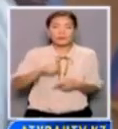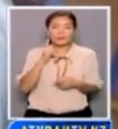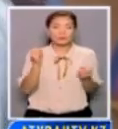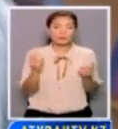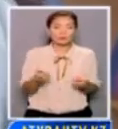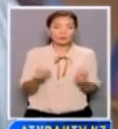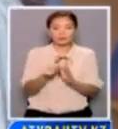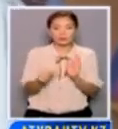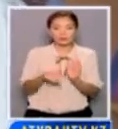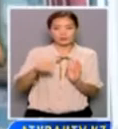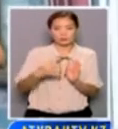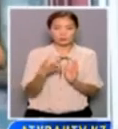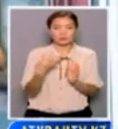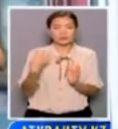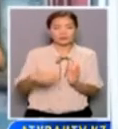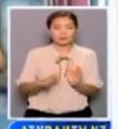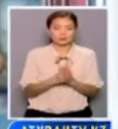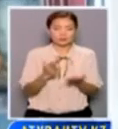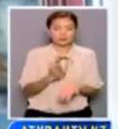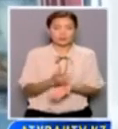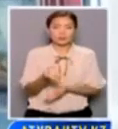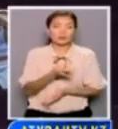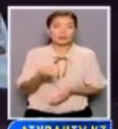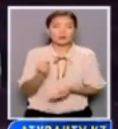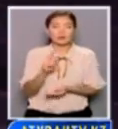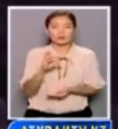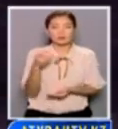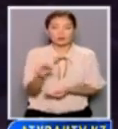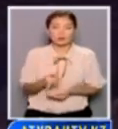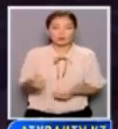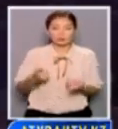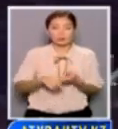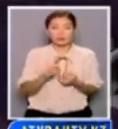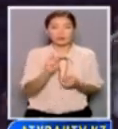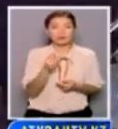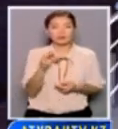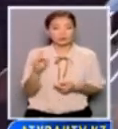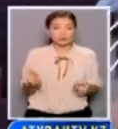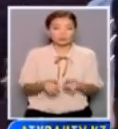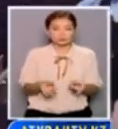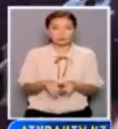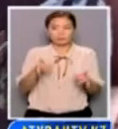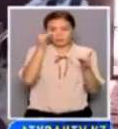арналған 16940 кітап бар. Айта кетейік, шаһардағы Ақсай ауылдық округіне қарасты Ақжар елді мекенінде де